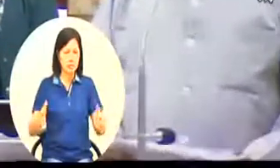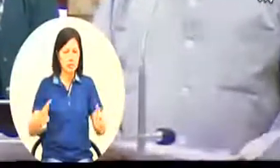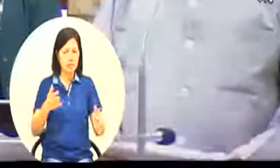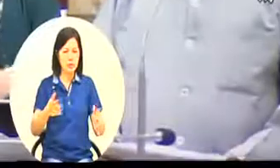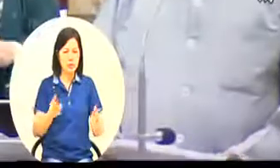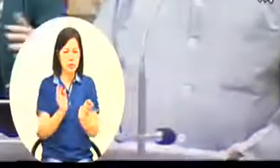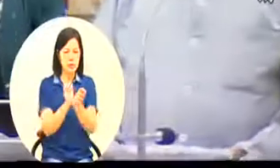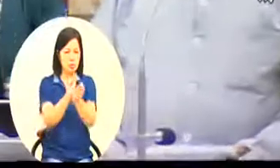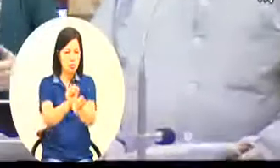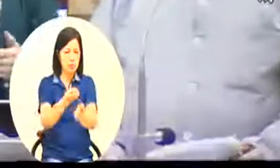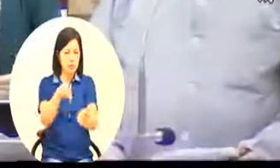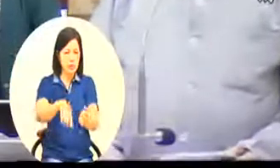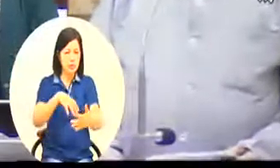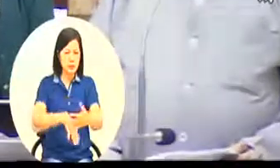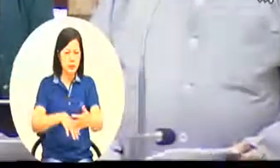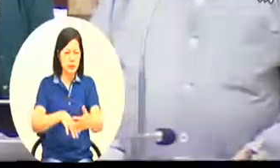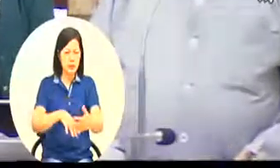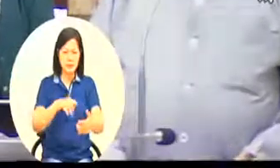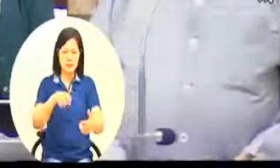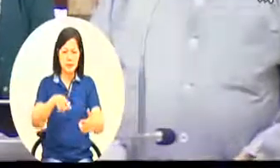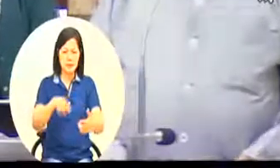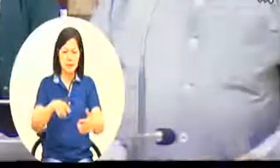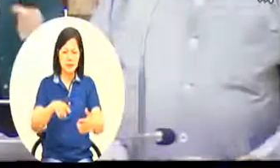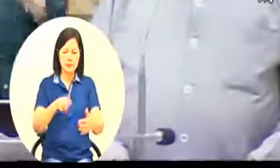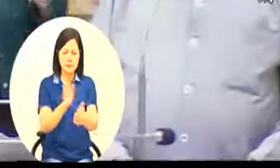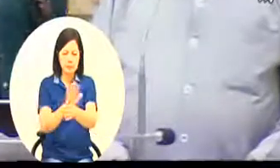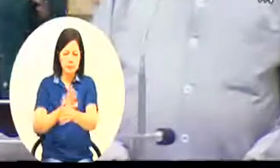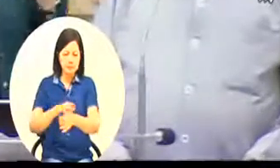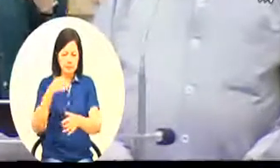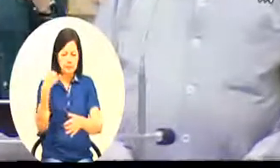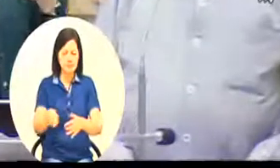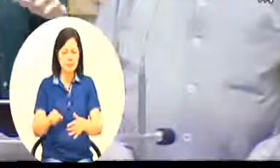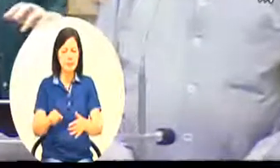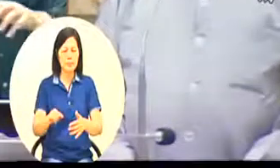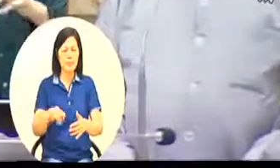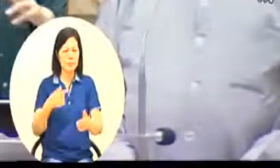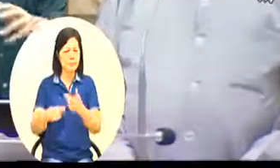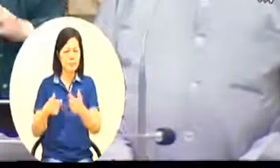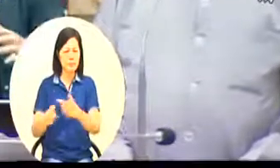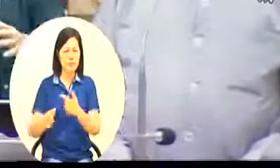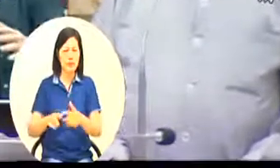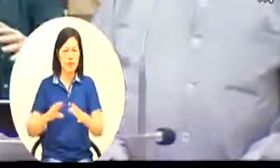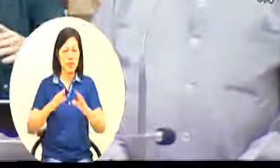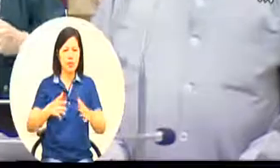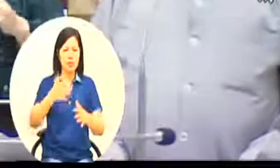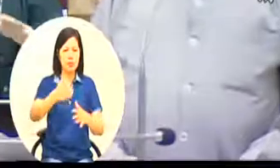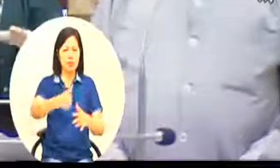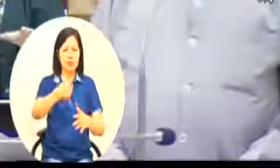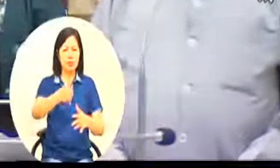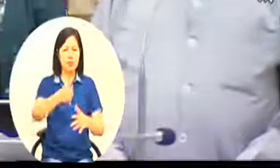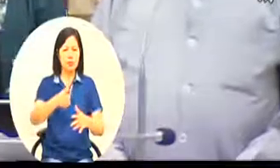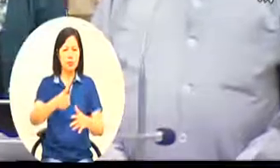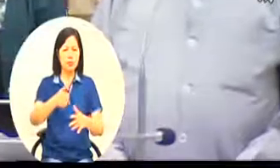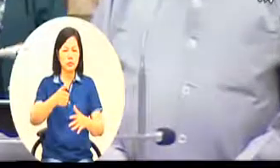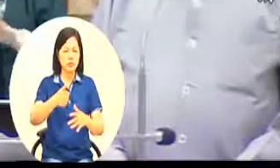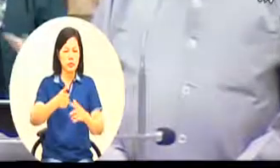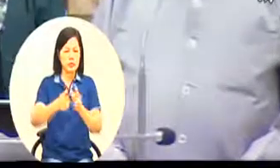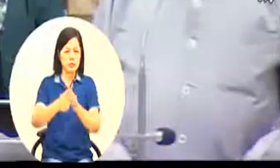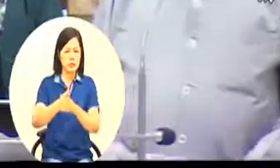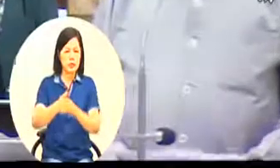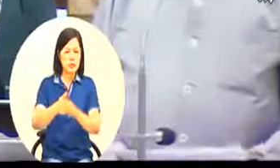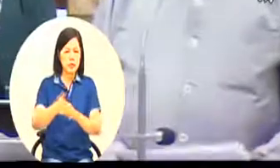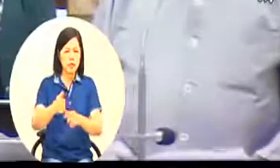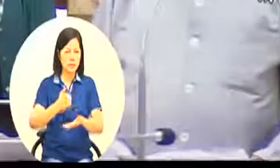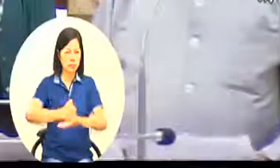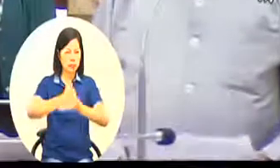底真无合理的对待等等，对一个过去国家的元首，啊，一个基本迄种的尊